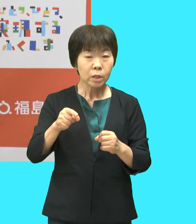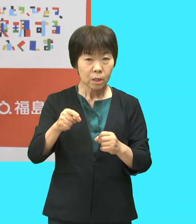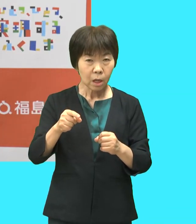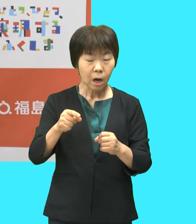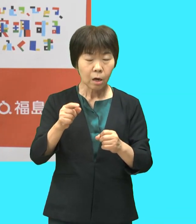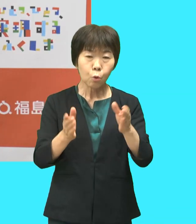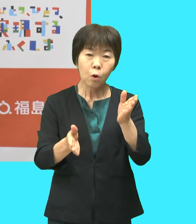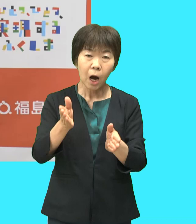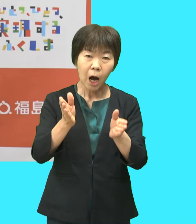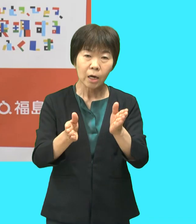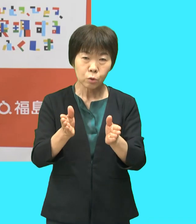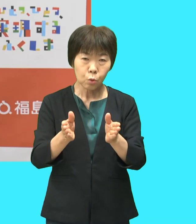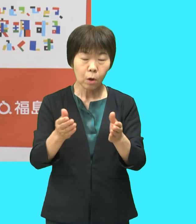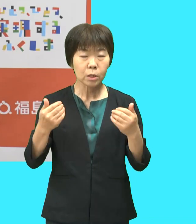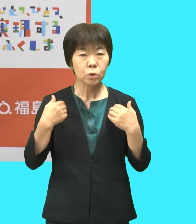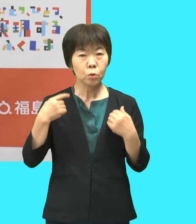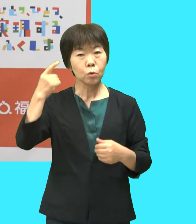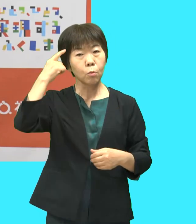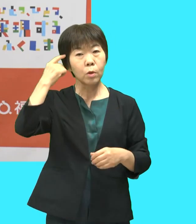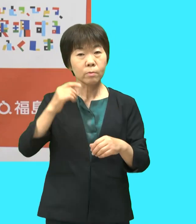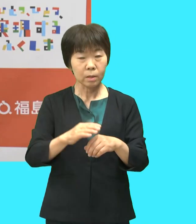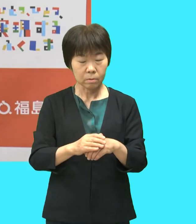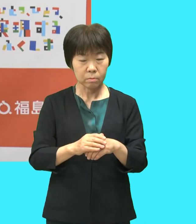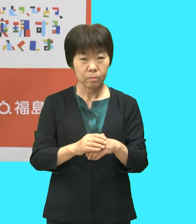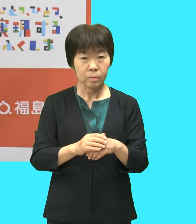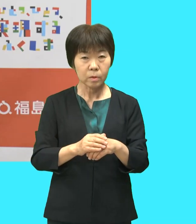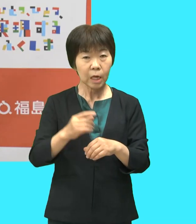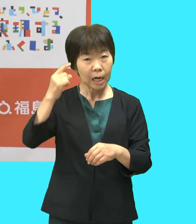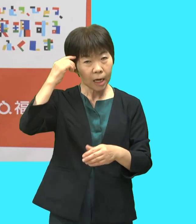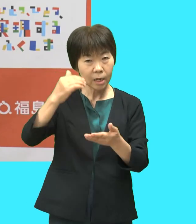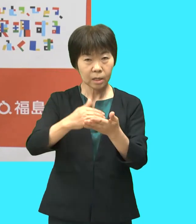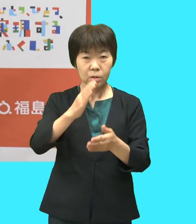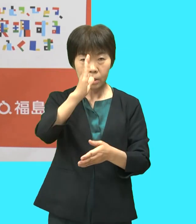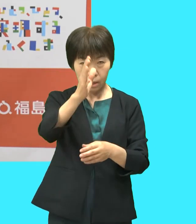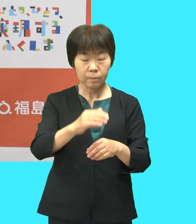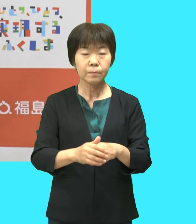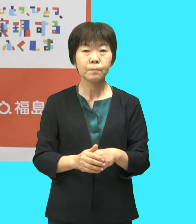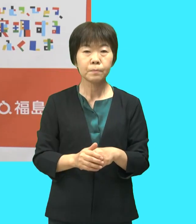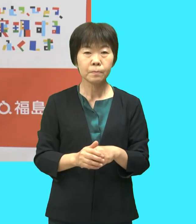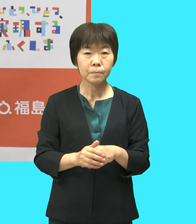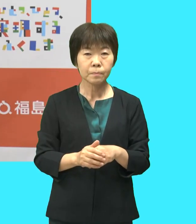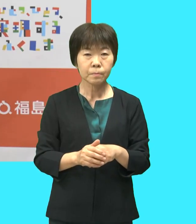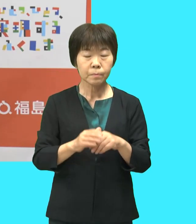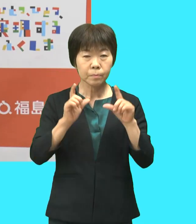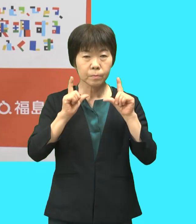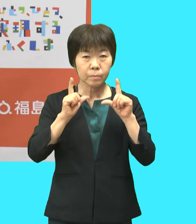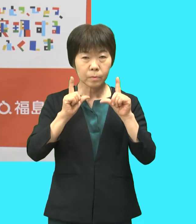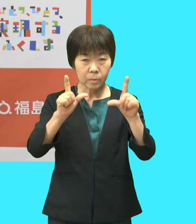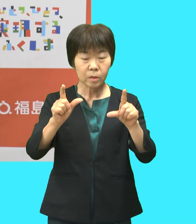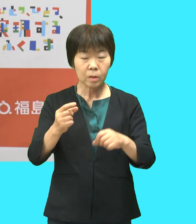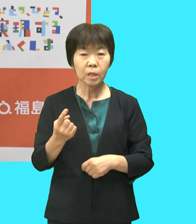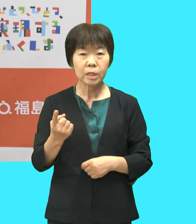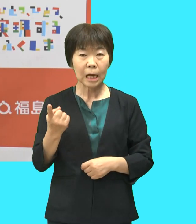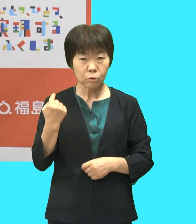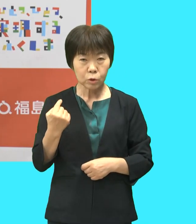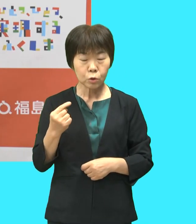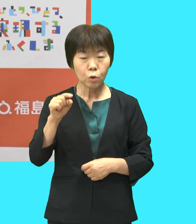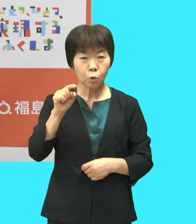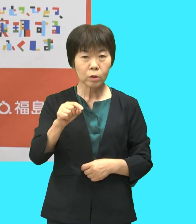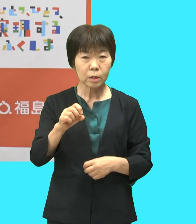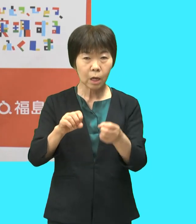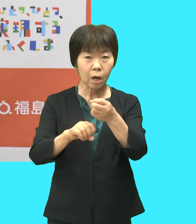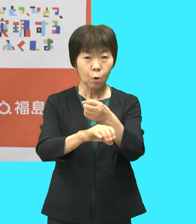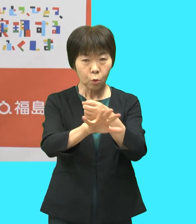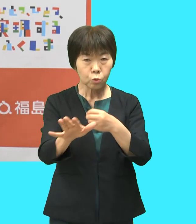配慮必要かと思うんですが、知事の受け止めお願いします。 昨日ですね、そうした報道があ